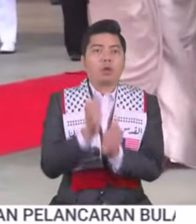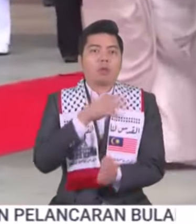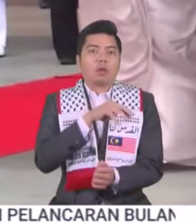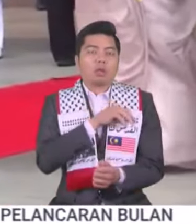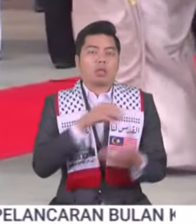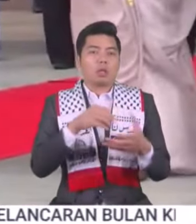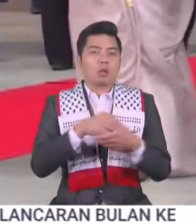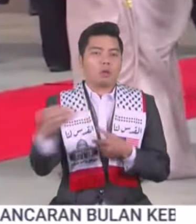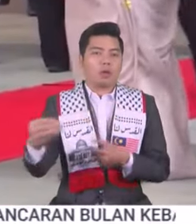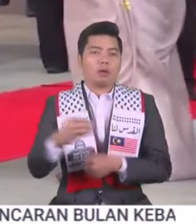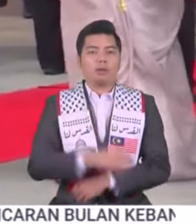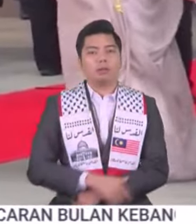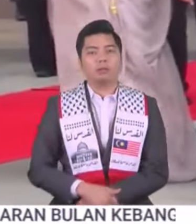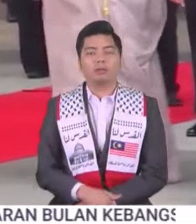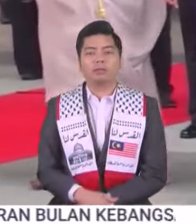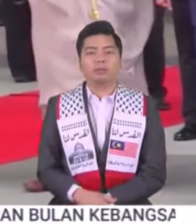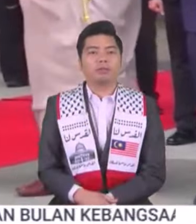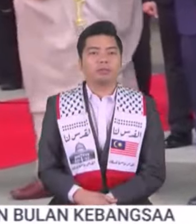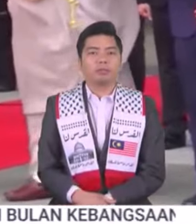Hassan